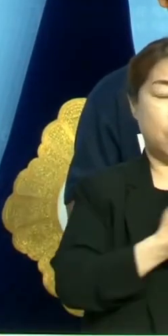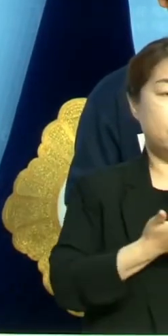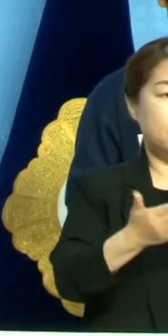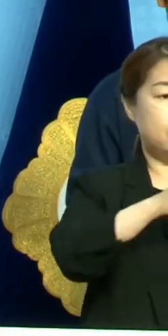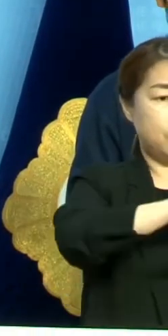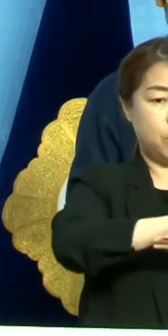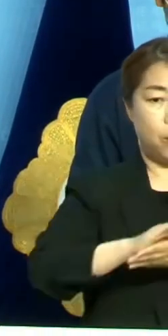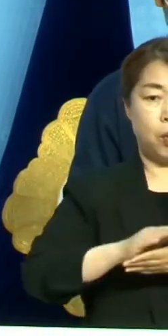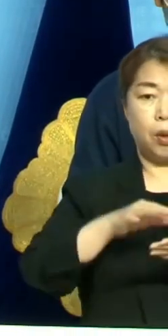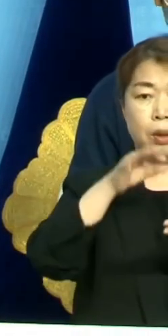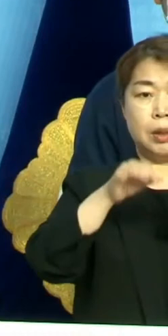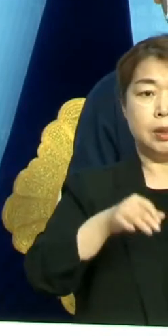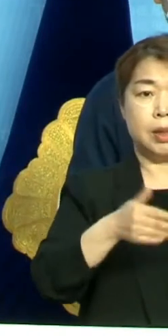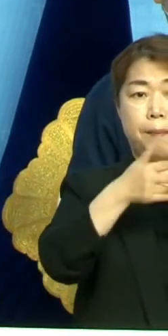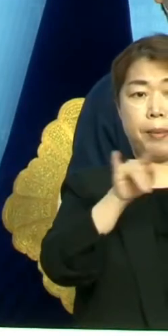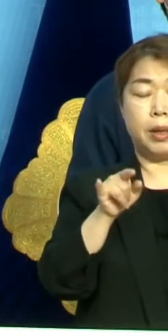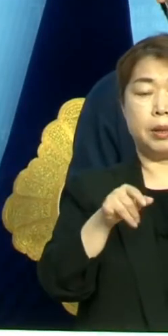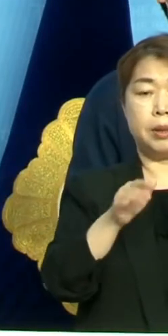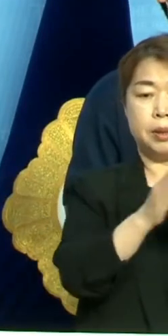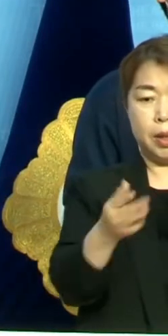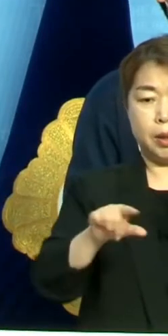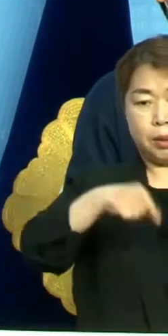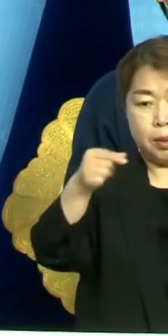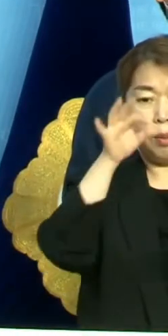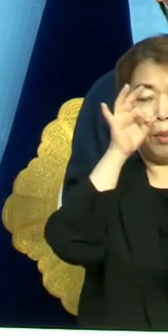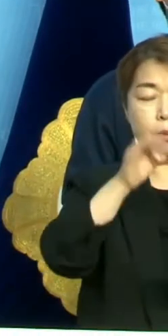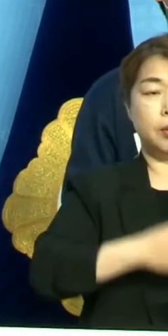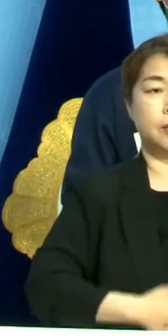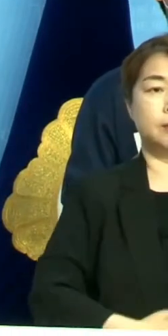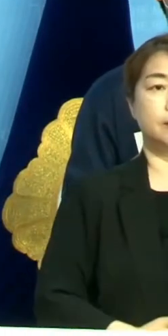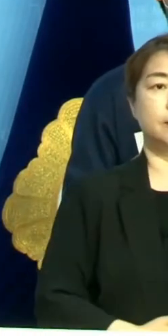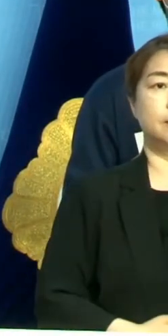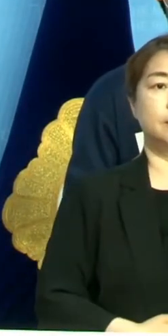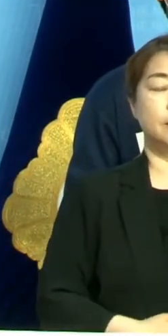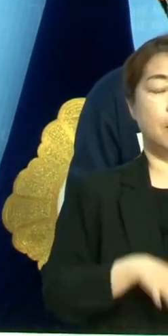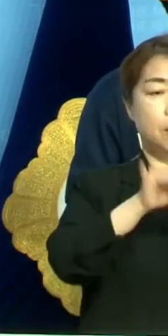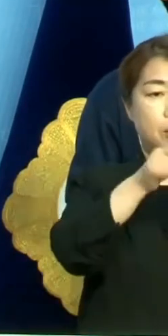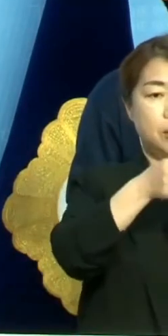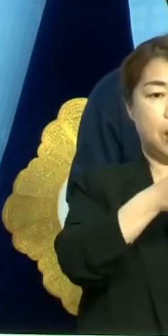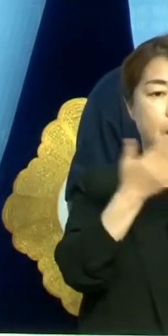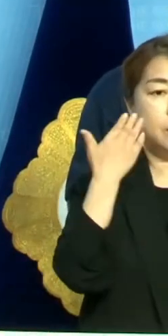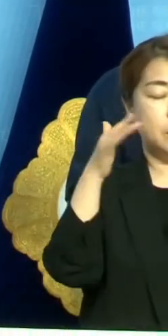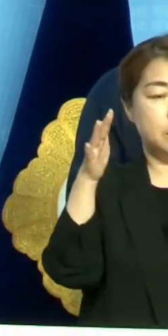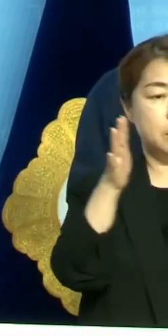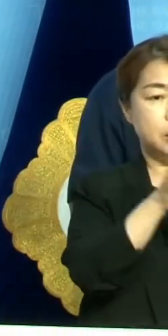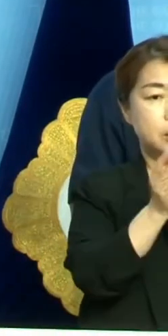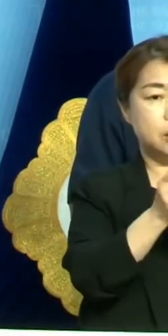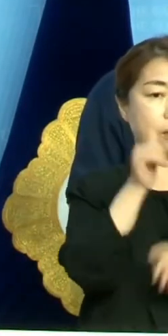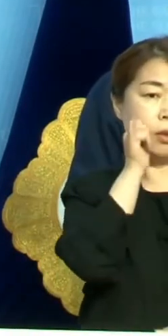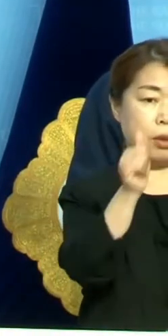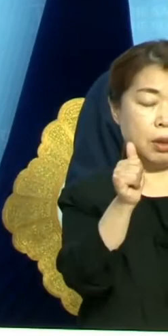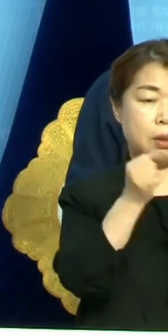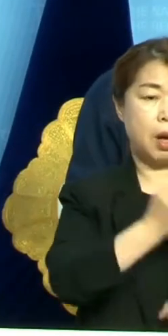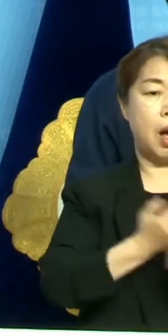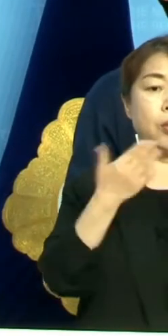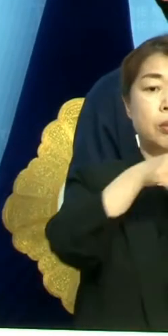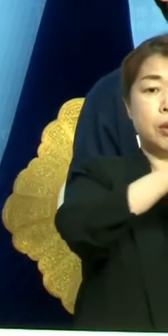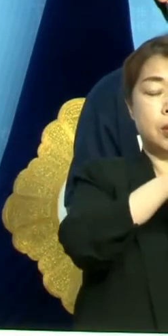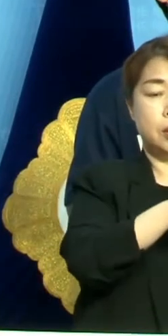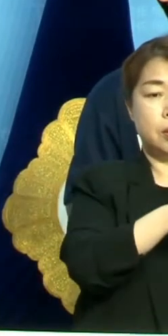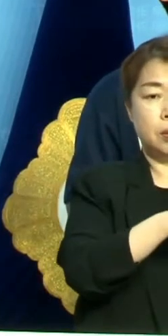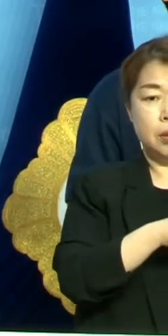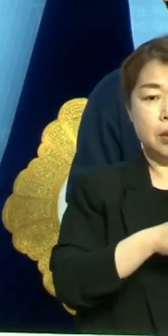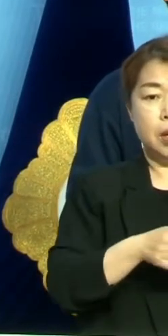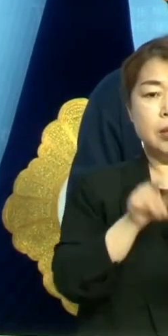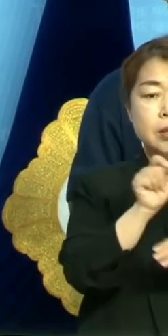보도자료 4필지 레 참고해 주시기 바랍니다 먼저 학생에게 직접 연락하여 학교 차원의 실무진 을